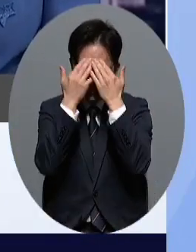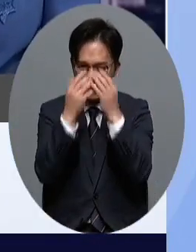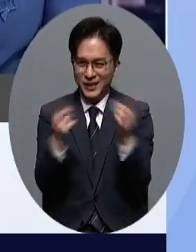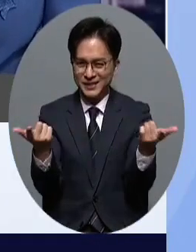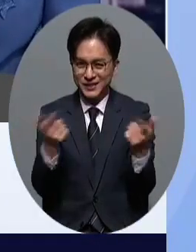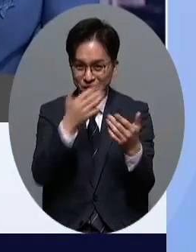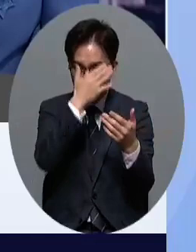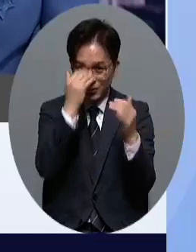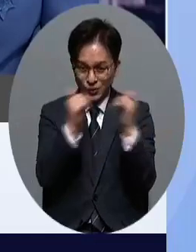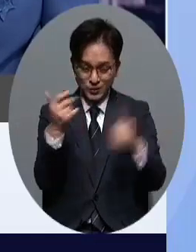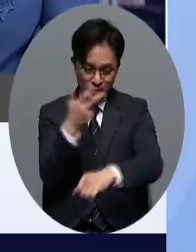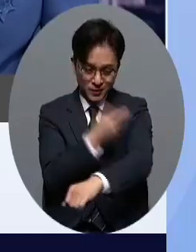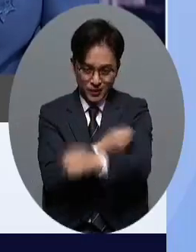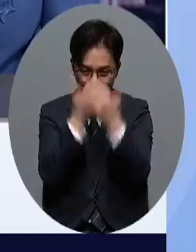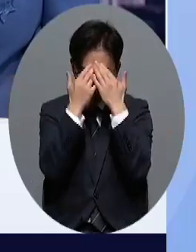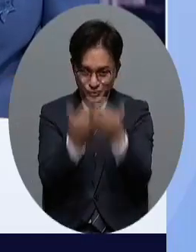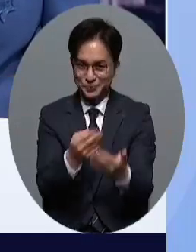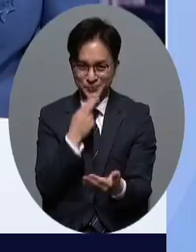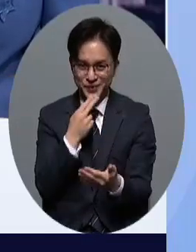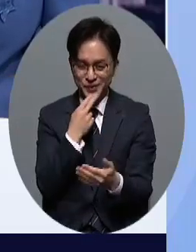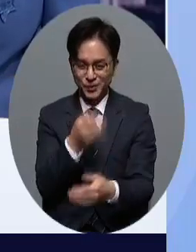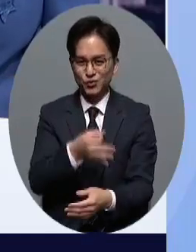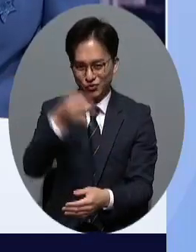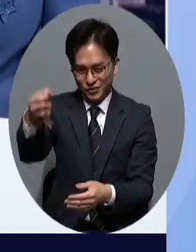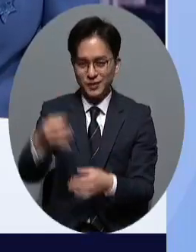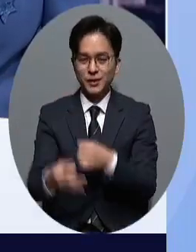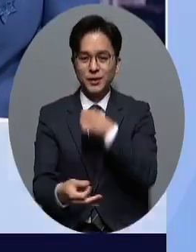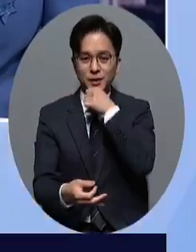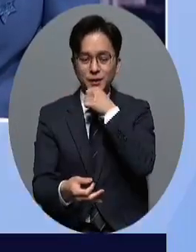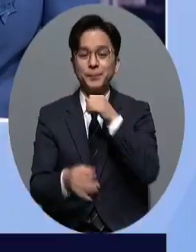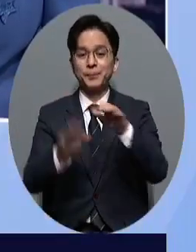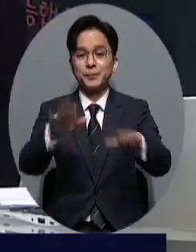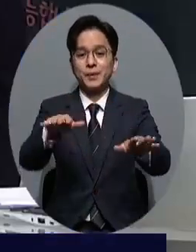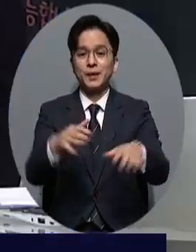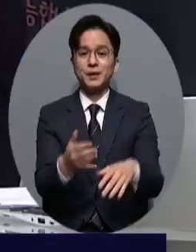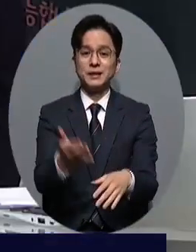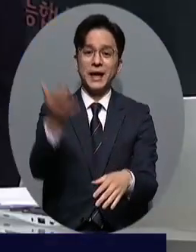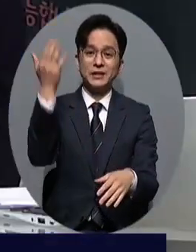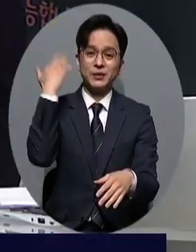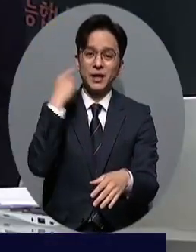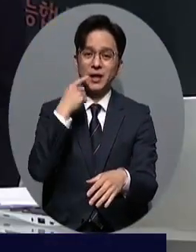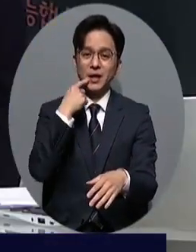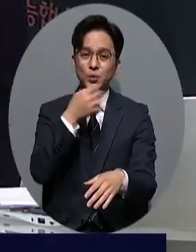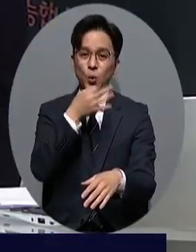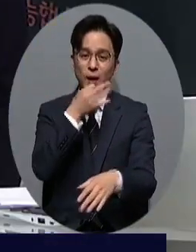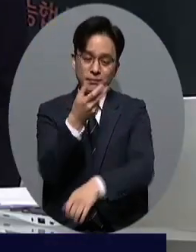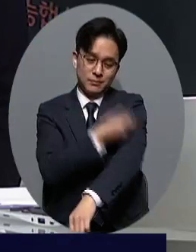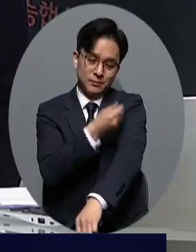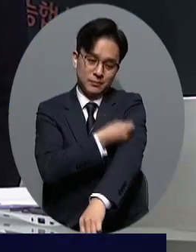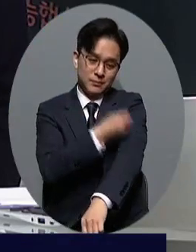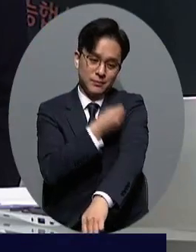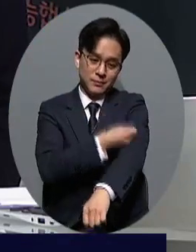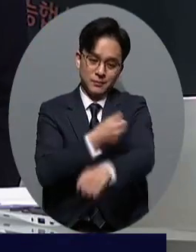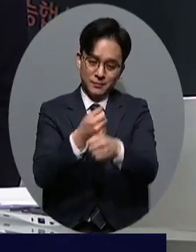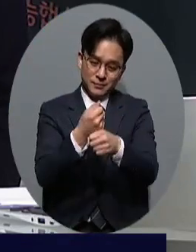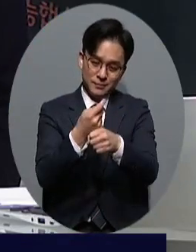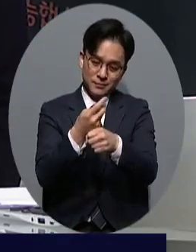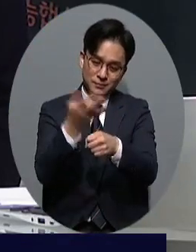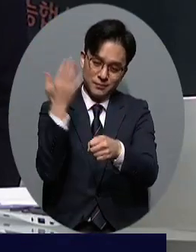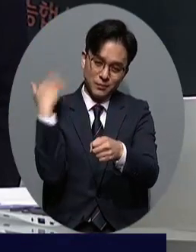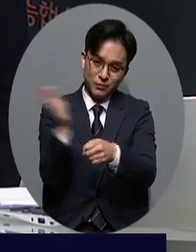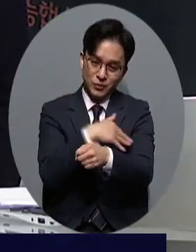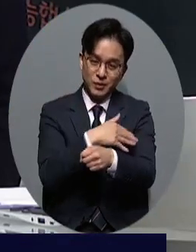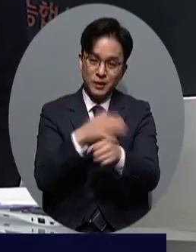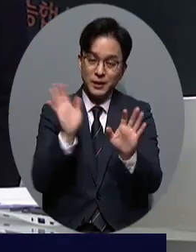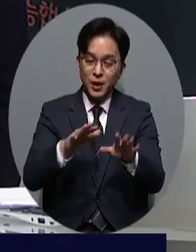아닙니다. 아, 그 말씀 중에 예전에 이제 계속 맞았다가 그 코로나 기간 한 2년 동안에 안 맞았던 사람은